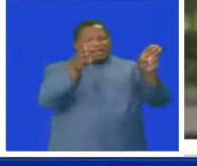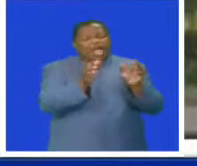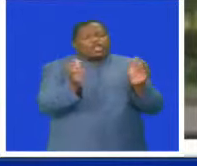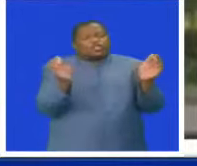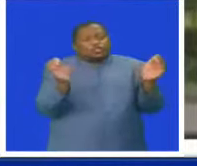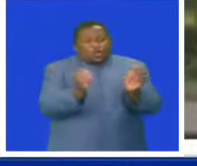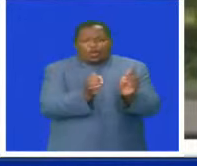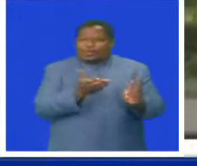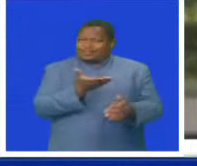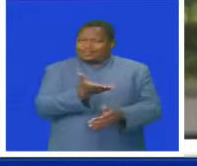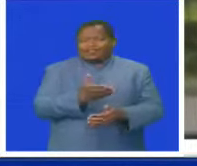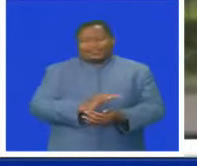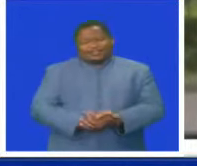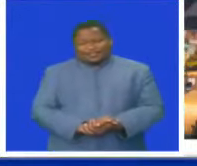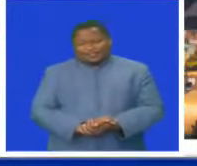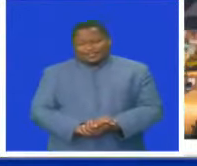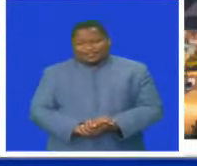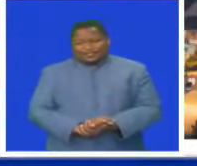Mavimbela ePhalamende.